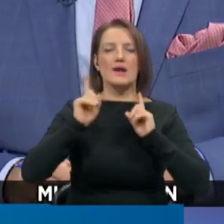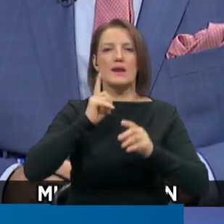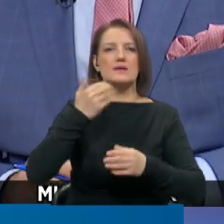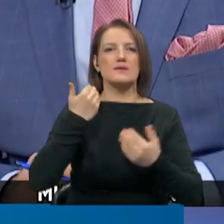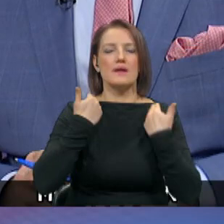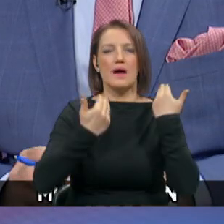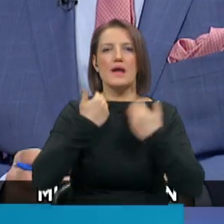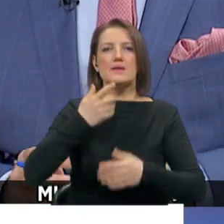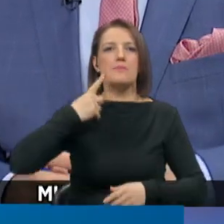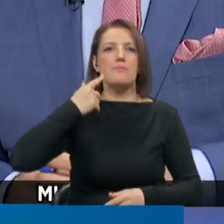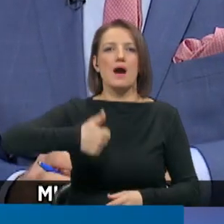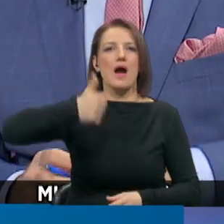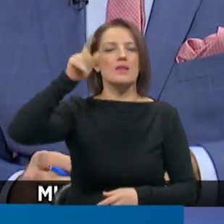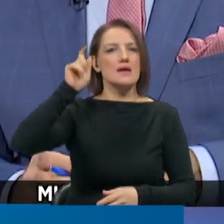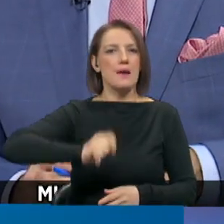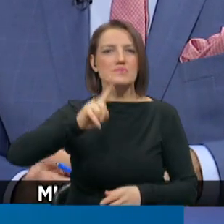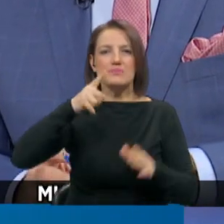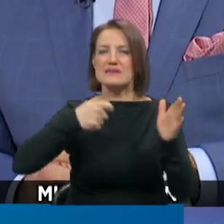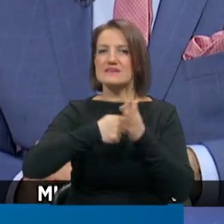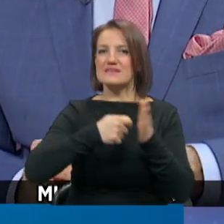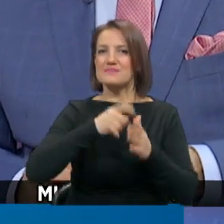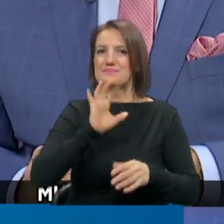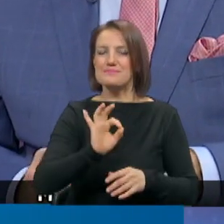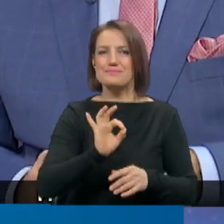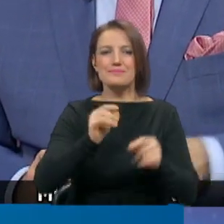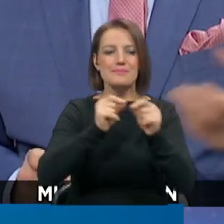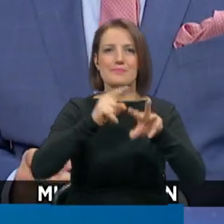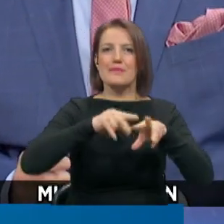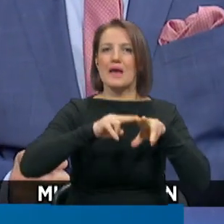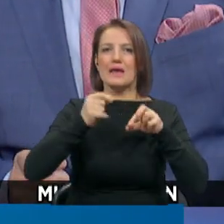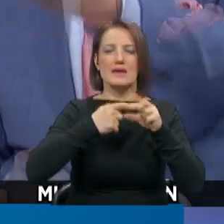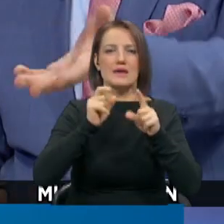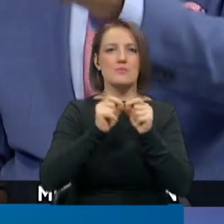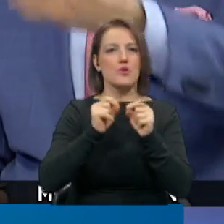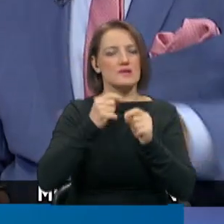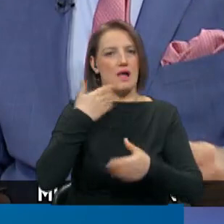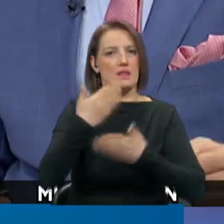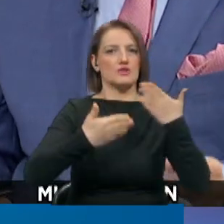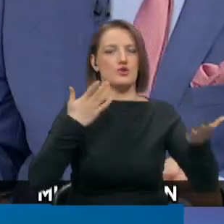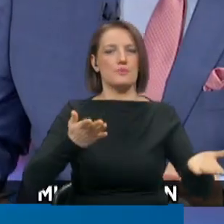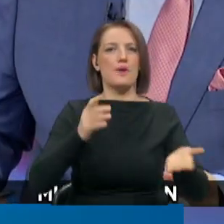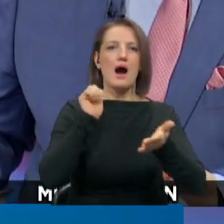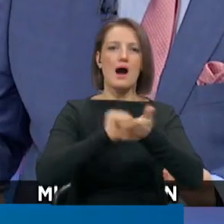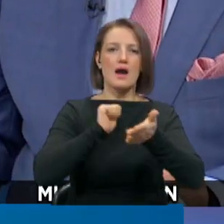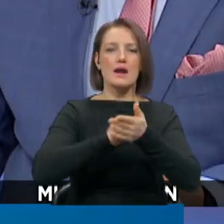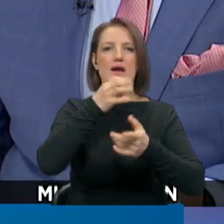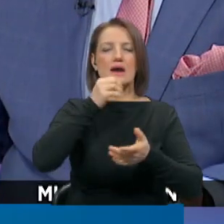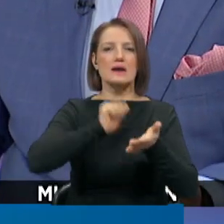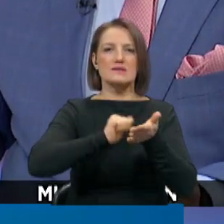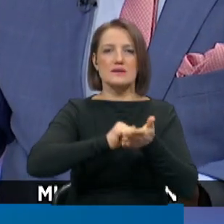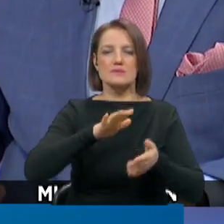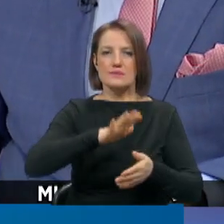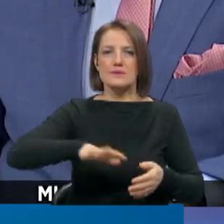bakanlığı yapmış bir isimler mi bahsediyoruz gatta kaç tane olabilir Bekir Bekir bozdağ'dan basıncı Ankara'da gazetecilerin bugün